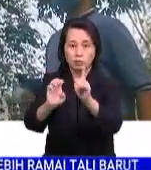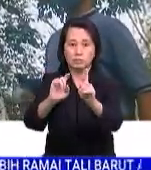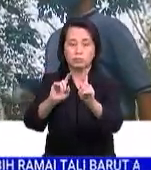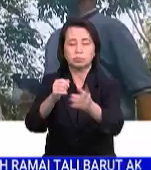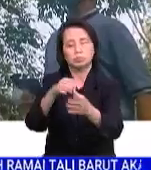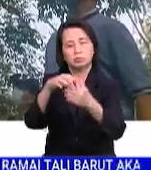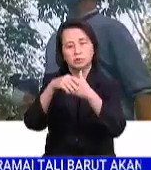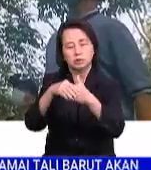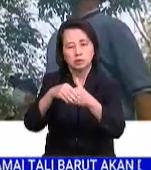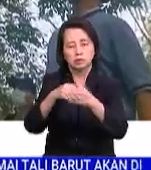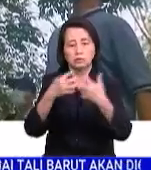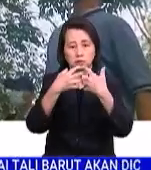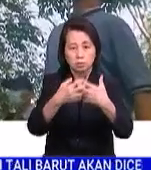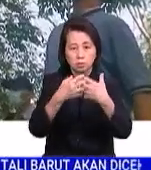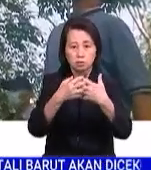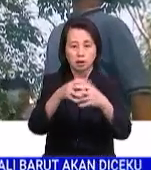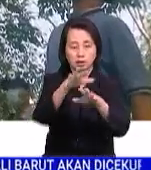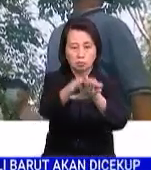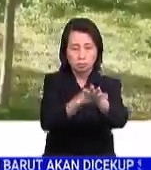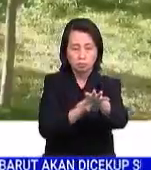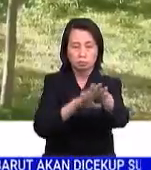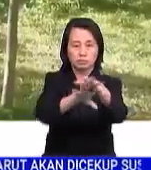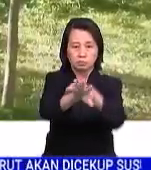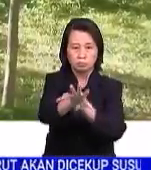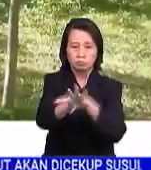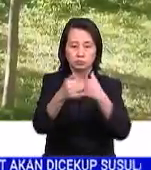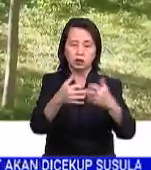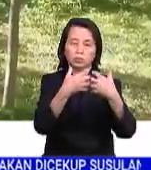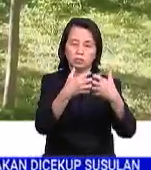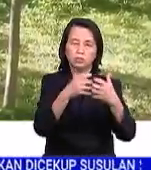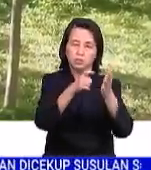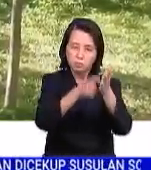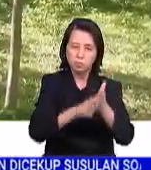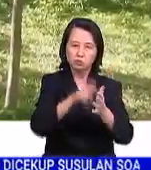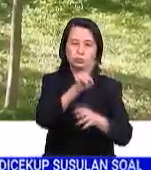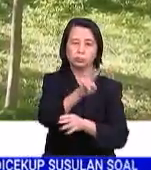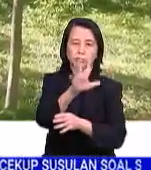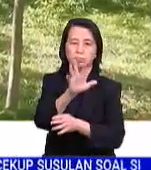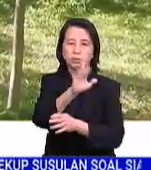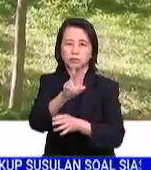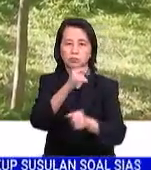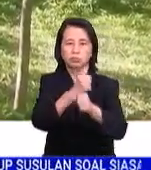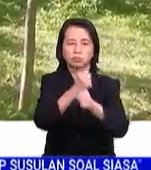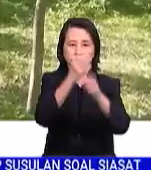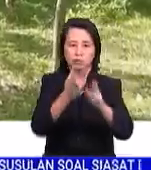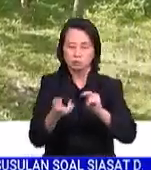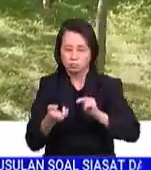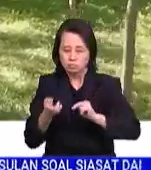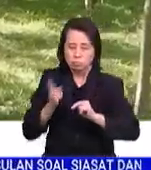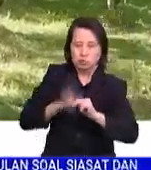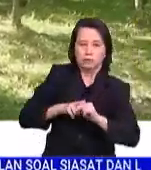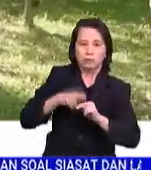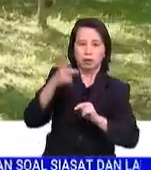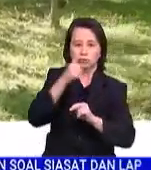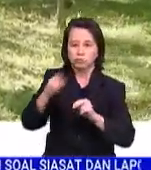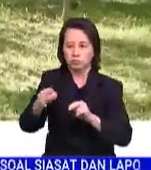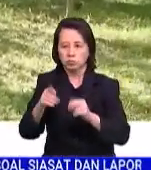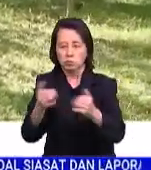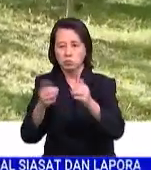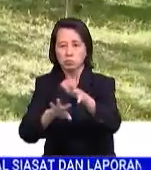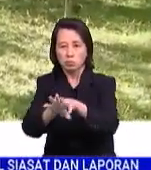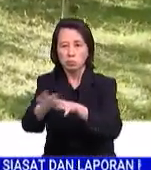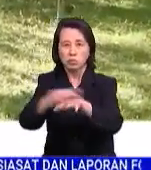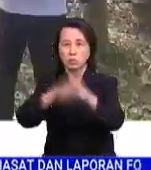pekerjaan di kilang sarung tangan. Industri itu kini memerlukan 25,000 pekerja tambahan susulan permintaan tinggi